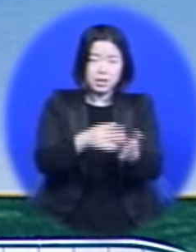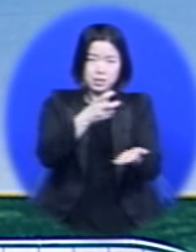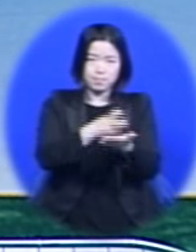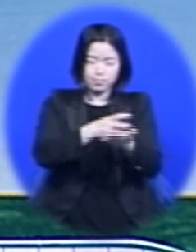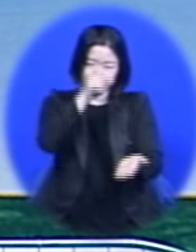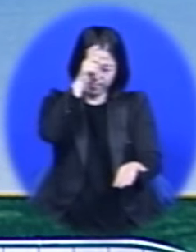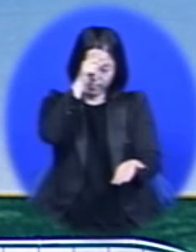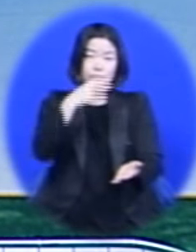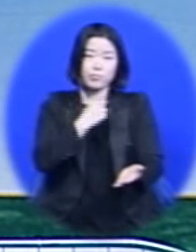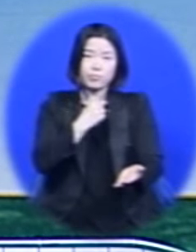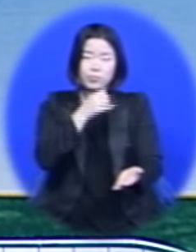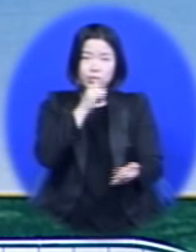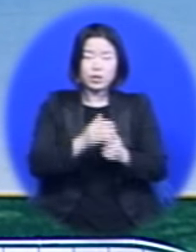고집했습니다.